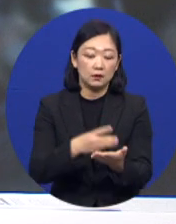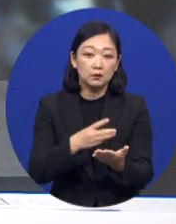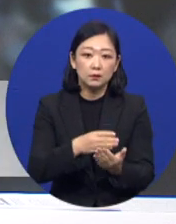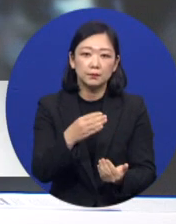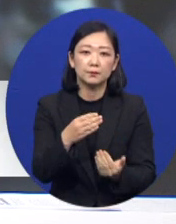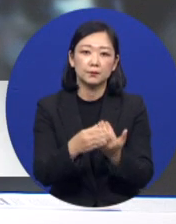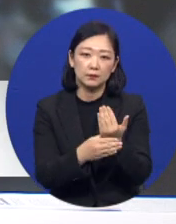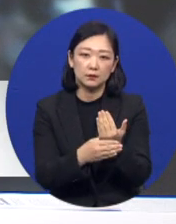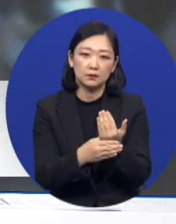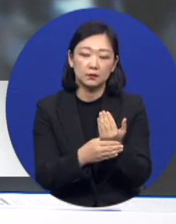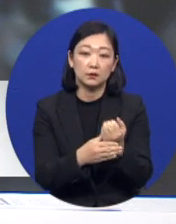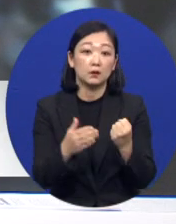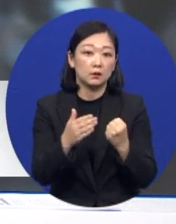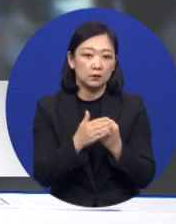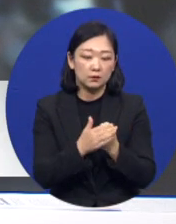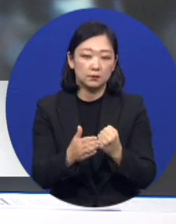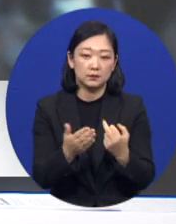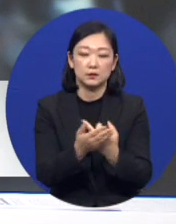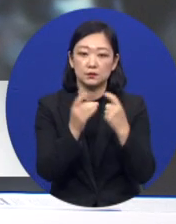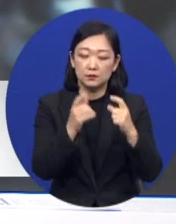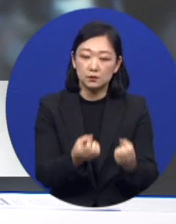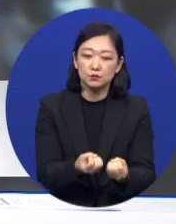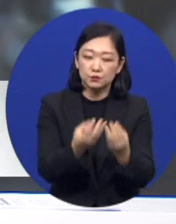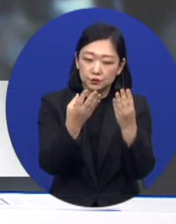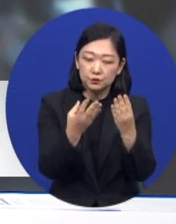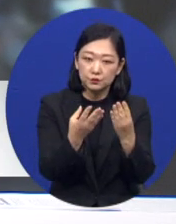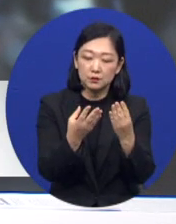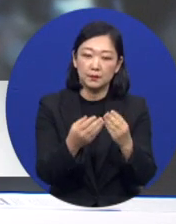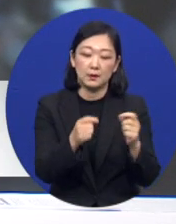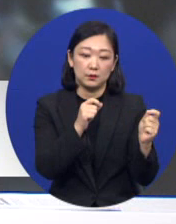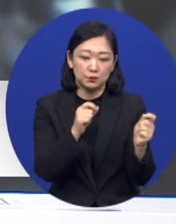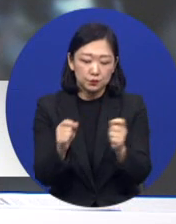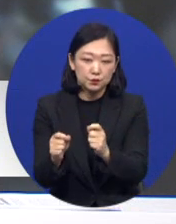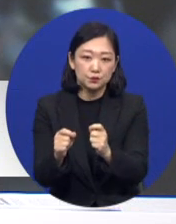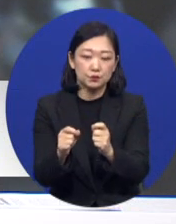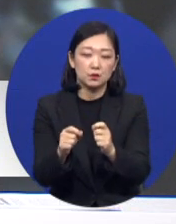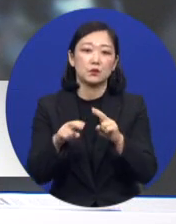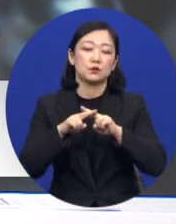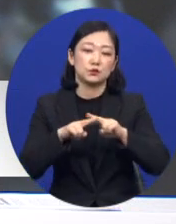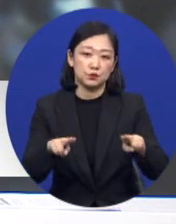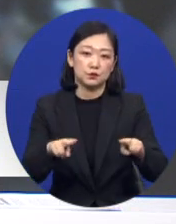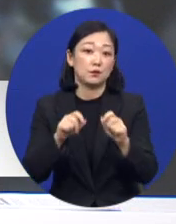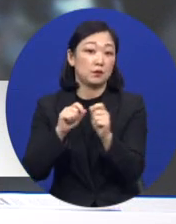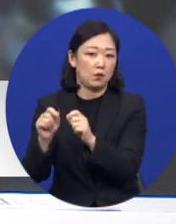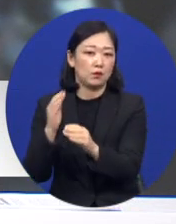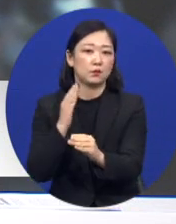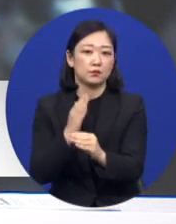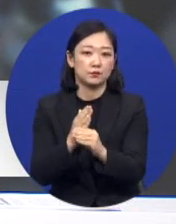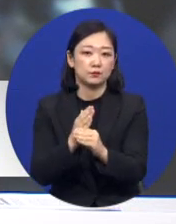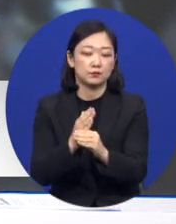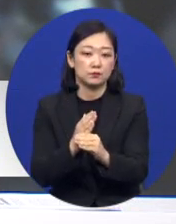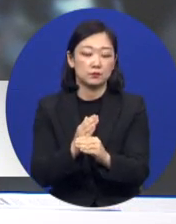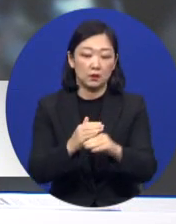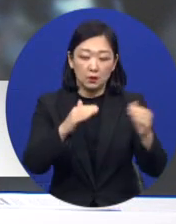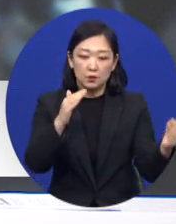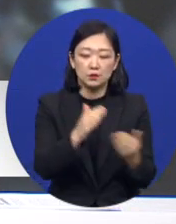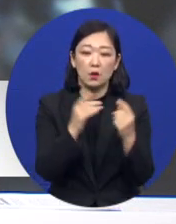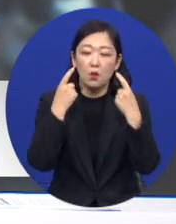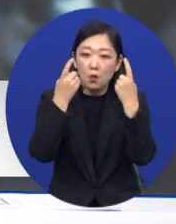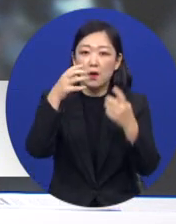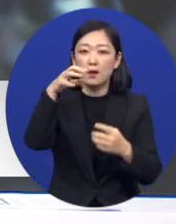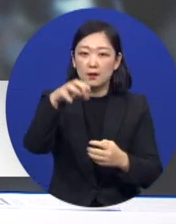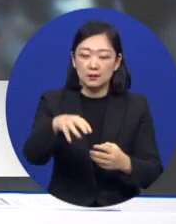이태원 참사의 여파로 제주 지역에서도 축제와 행사들이 줄줄이 취소되거나 연기되고 있는데요. 국내 최고